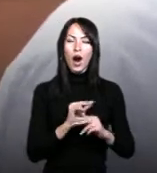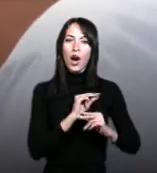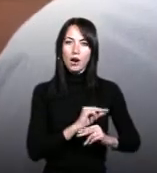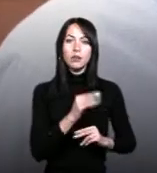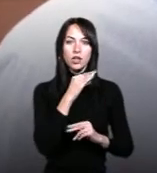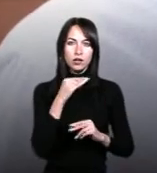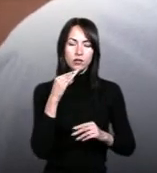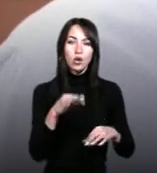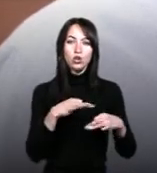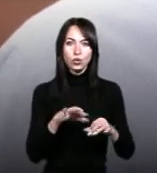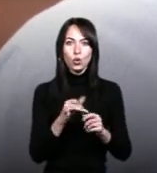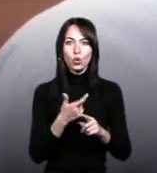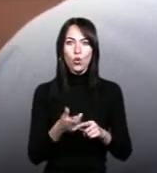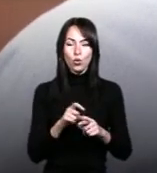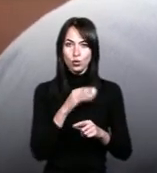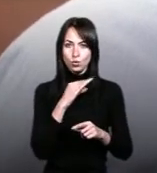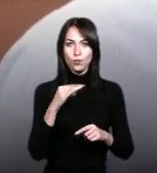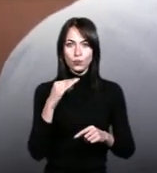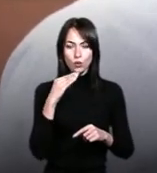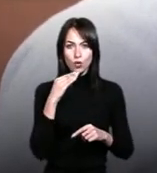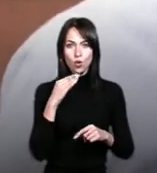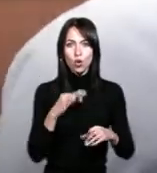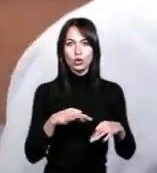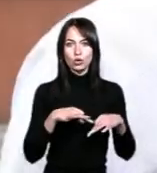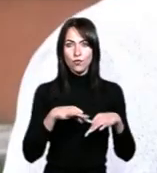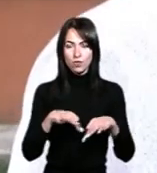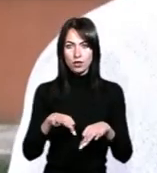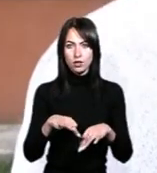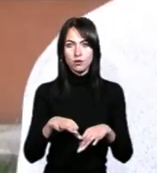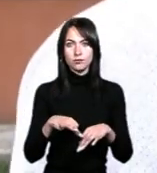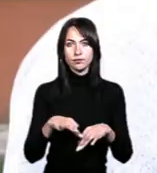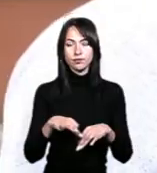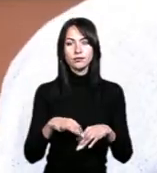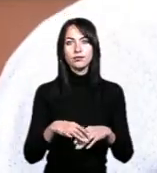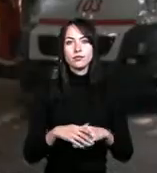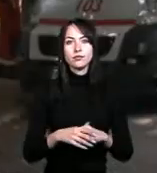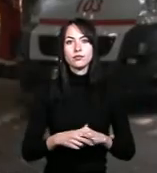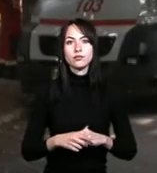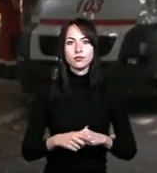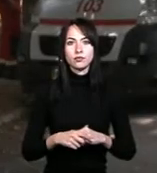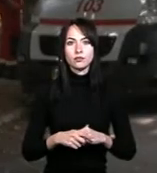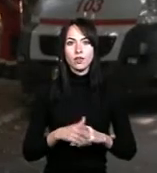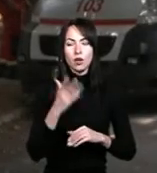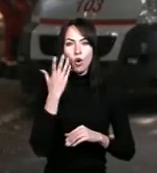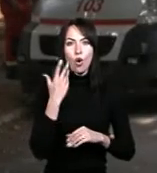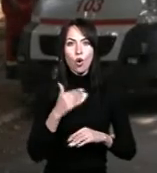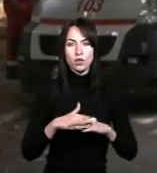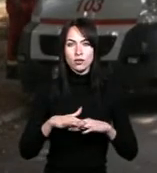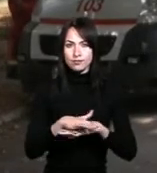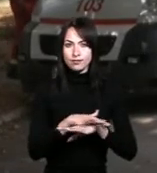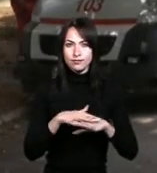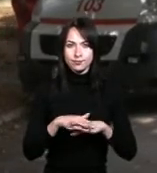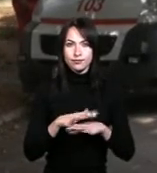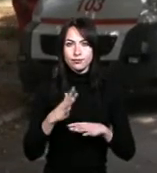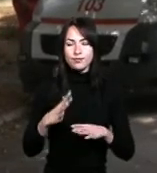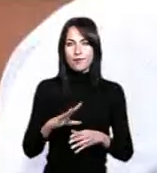багато, скорих підходить дуже багато. Коли вони всі скаплюються, звісно. Роботи багато, швидких під'їжджає багато. Особливо, коли